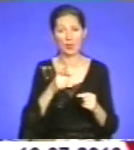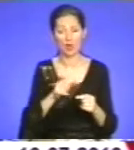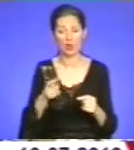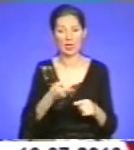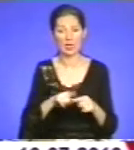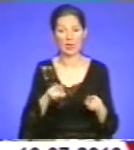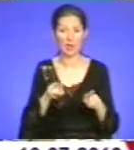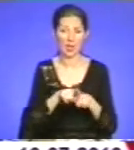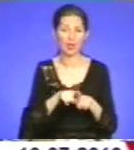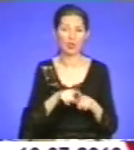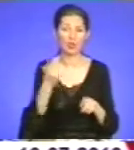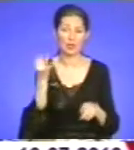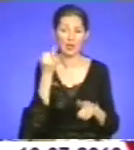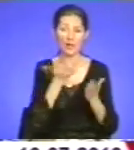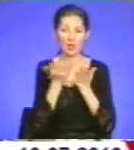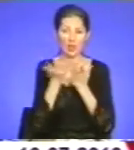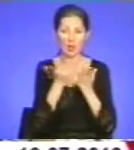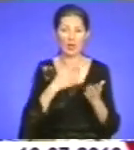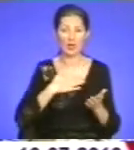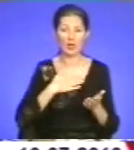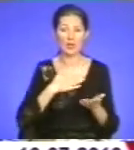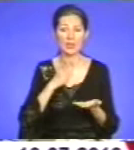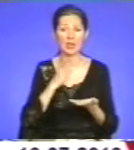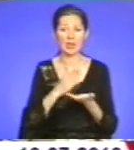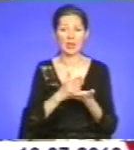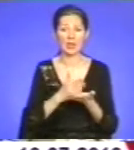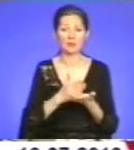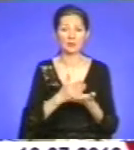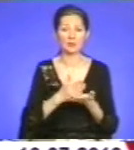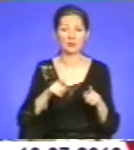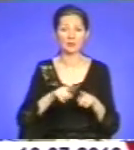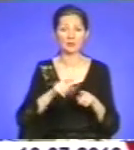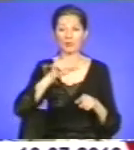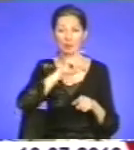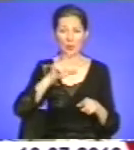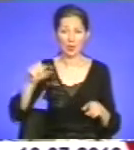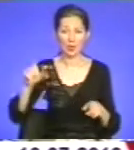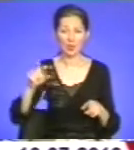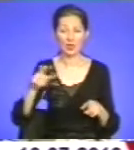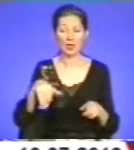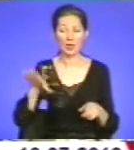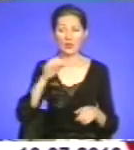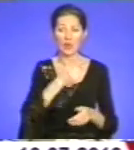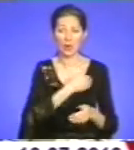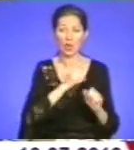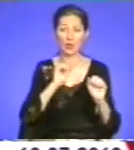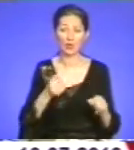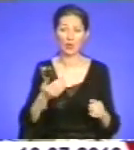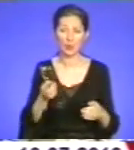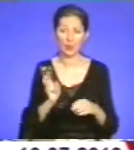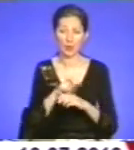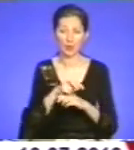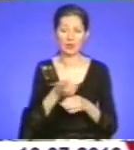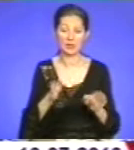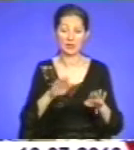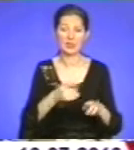читати. У нас на абонементі створена така поличка, і всі бажаючі можуть до нас прийти і залишити